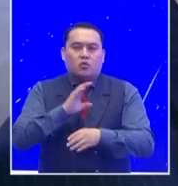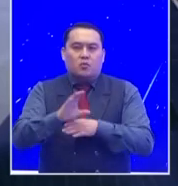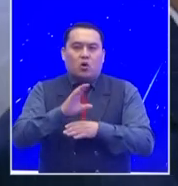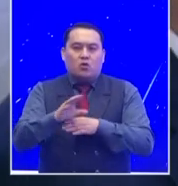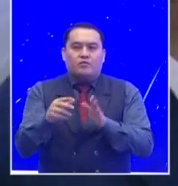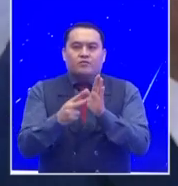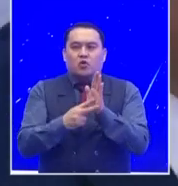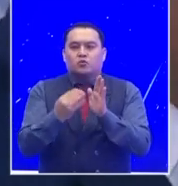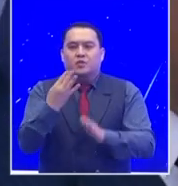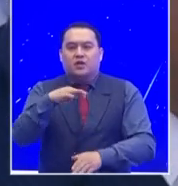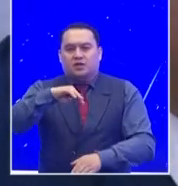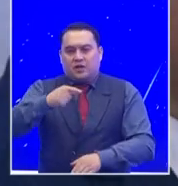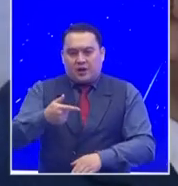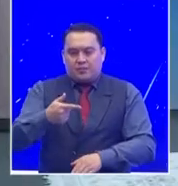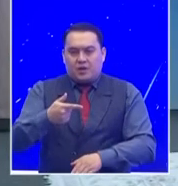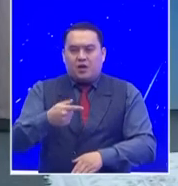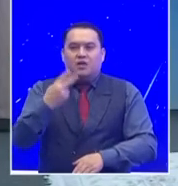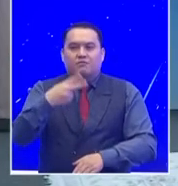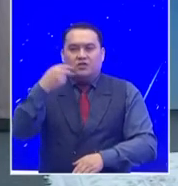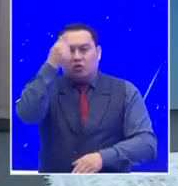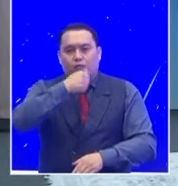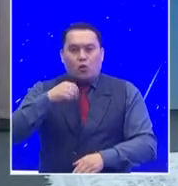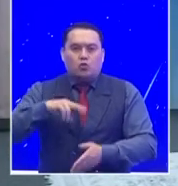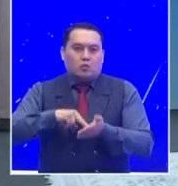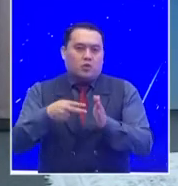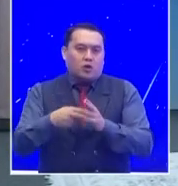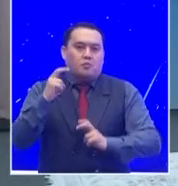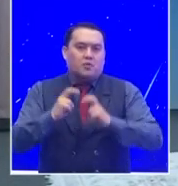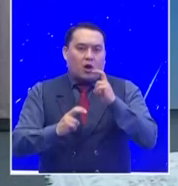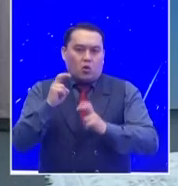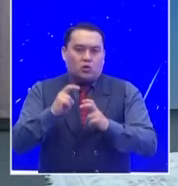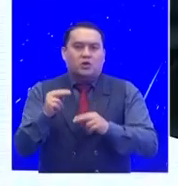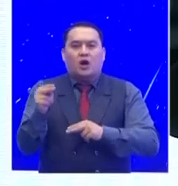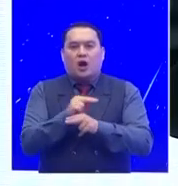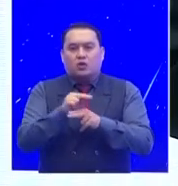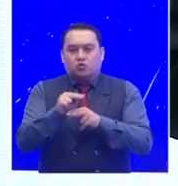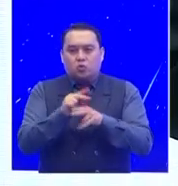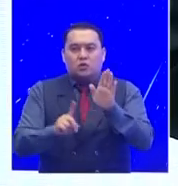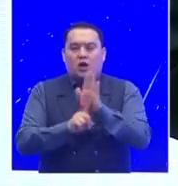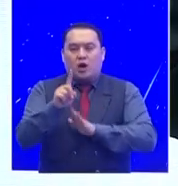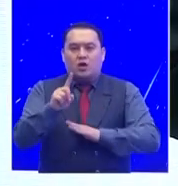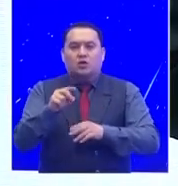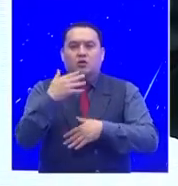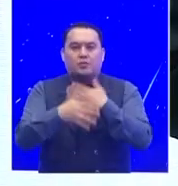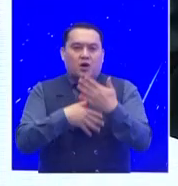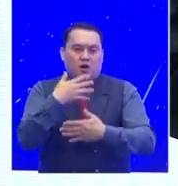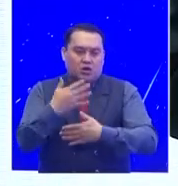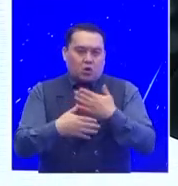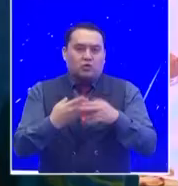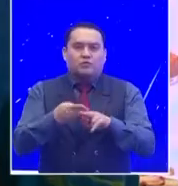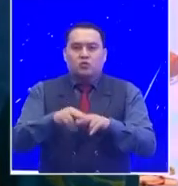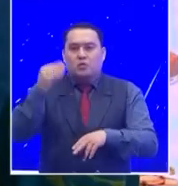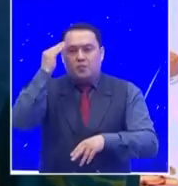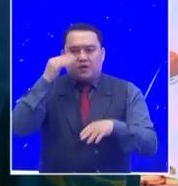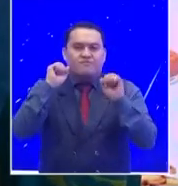сумму более 4 миллиардов тенге. В 2020 году в планах предприятия после реконструкции начать переработку тростникового сырья. Такая мера